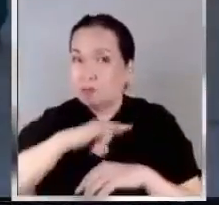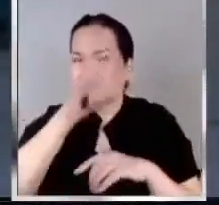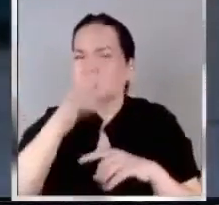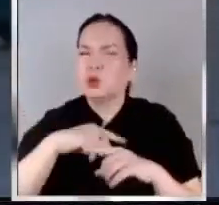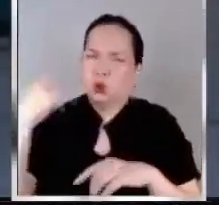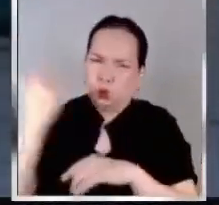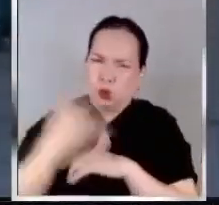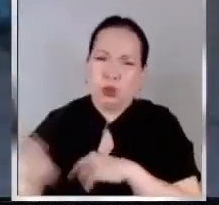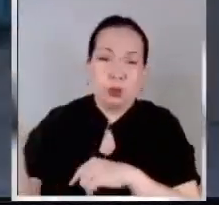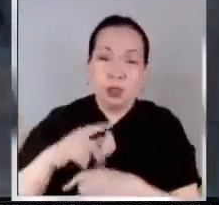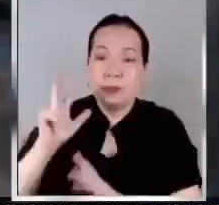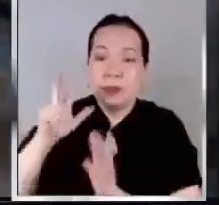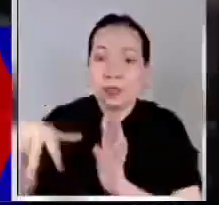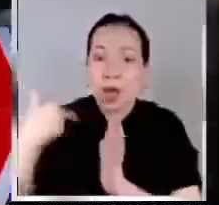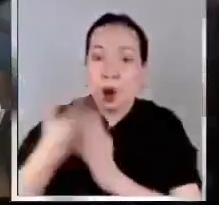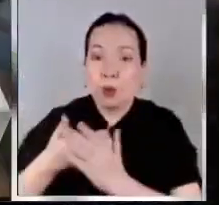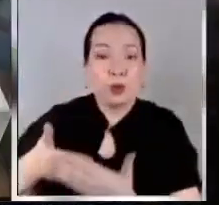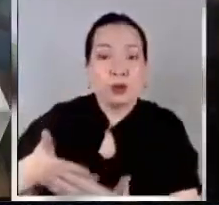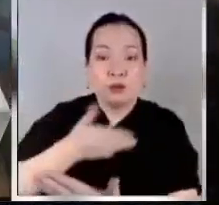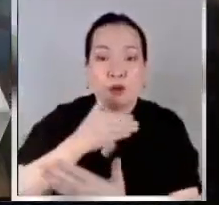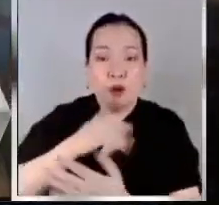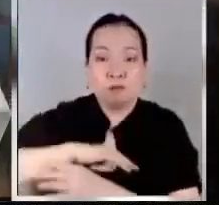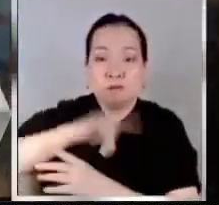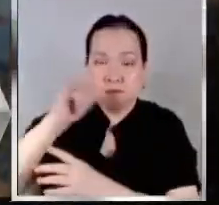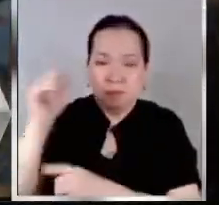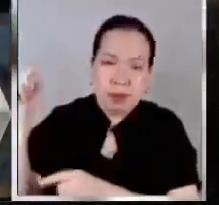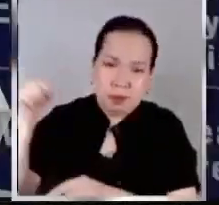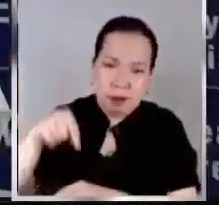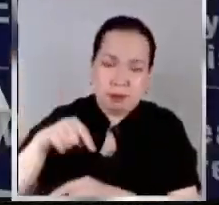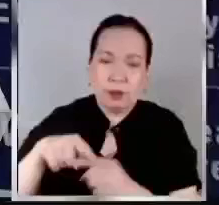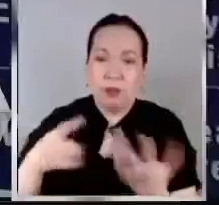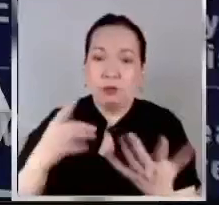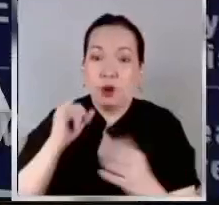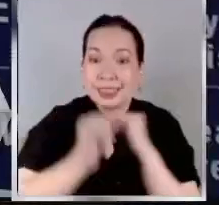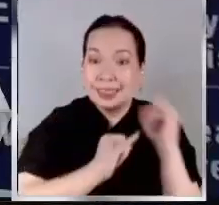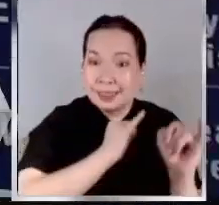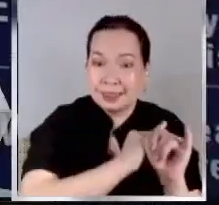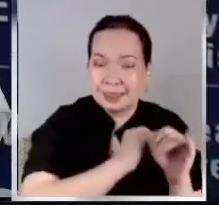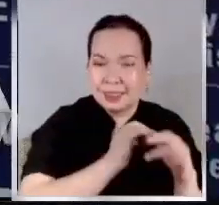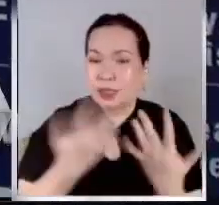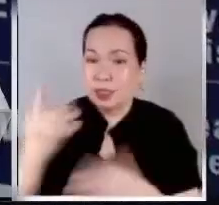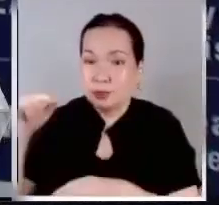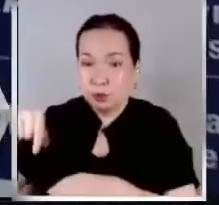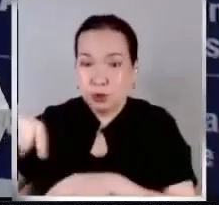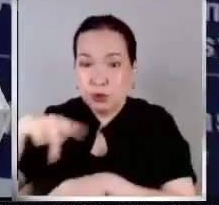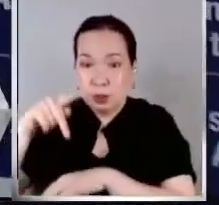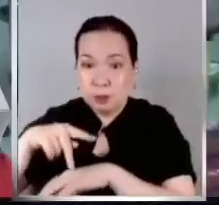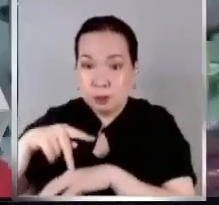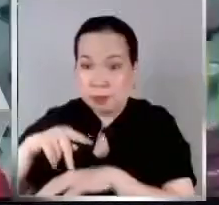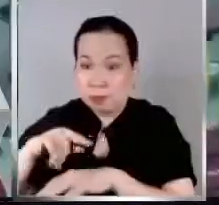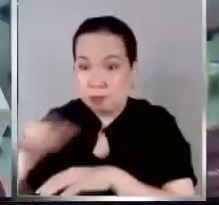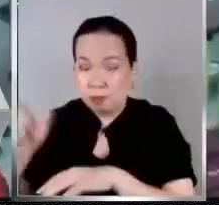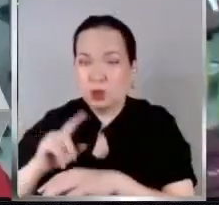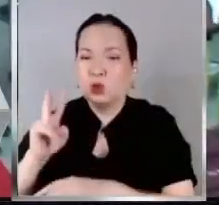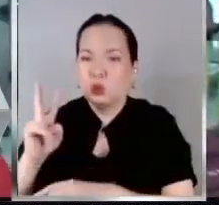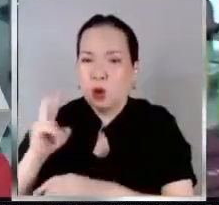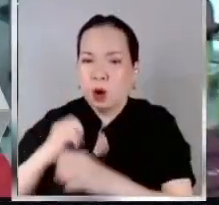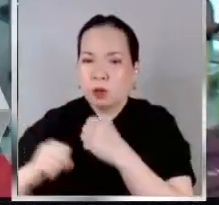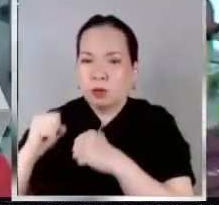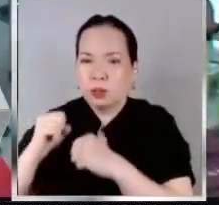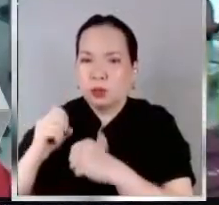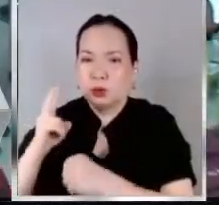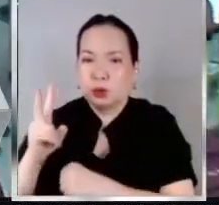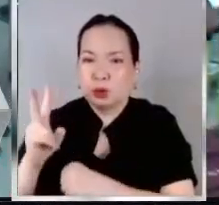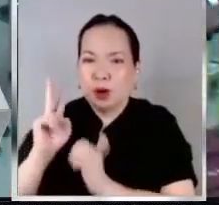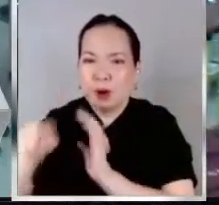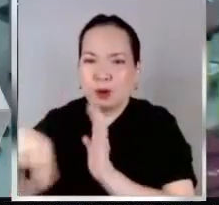hours daw sa international flight. At least 2 hours naman daw sa domestic flight. Makatutulong din daw na makipag-ugnayan sa airline,